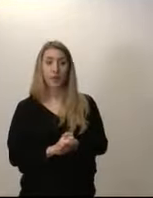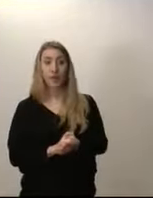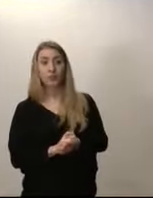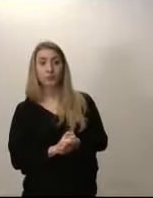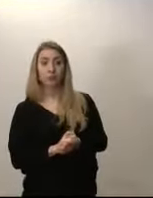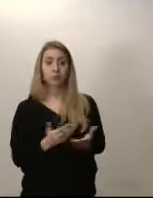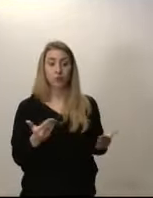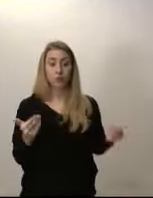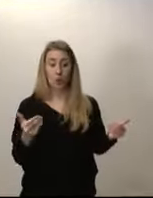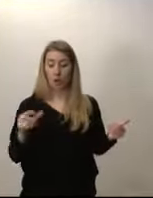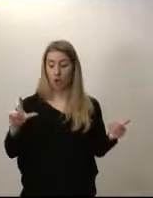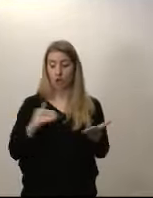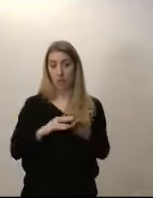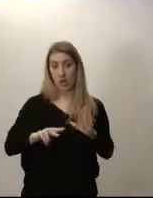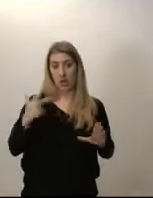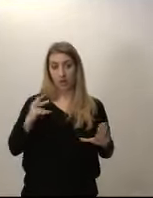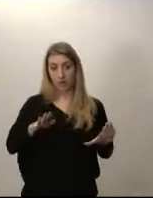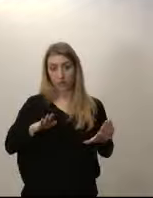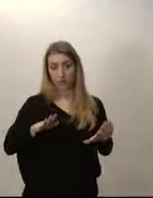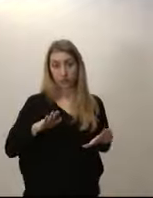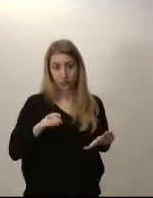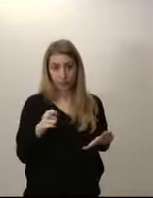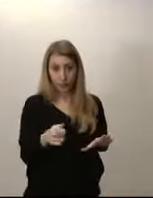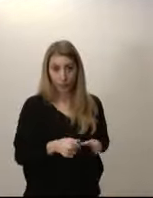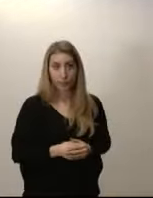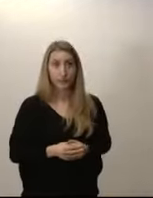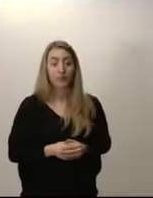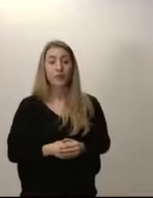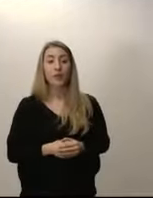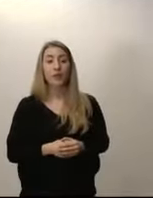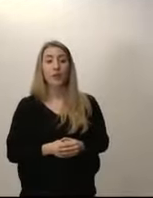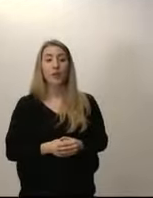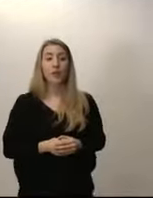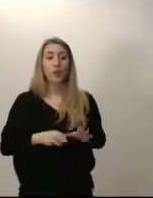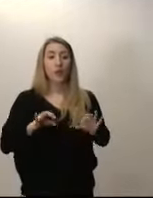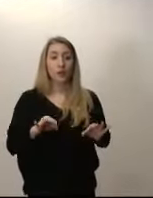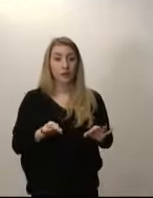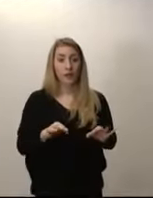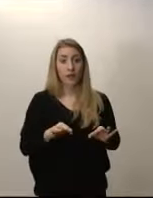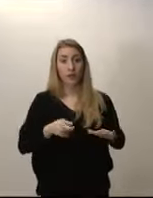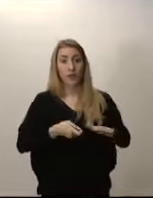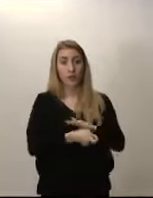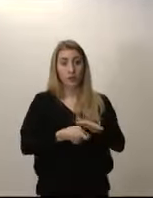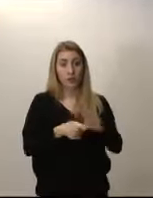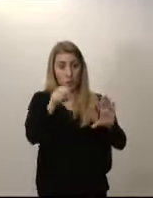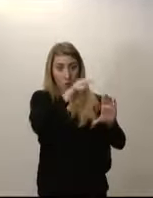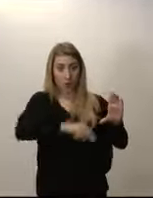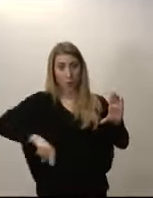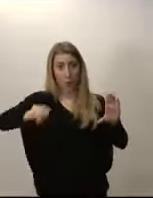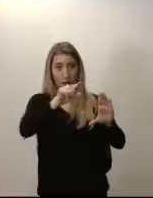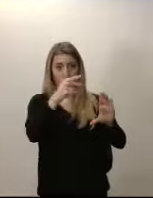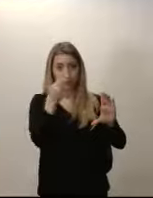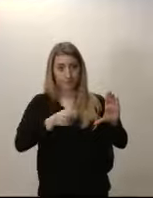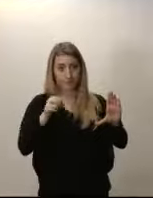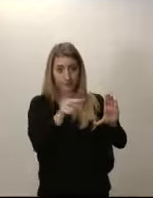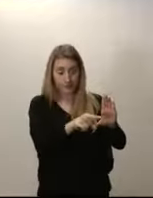par rapport à 2013. La représentation de la section d'investissement en camembert, vous avez donc